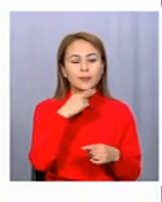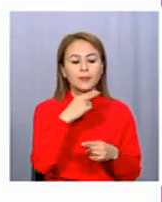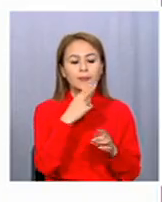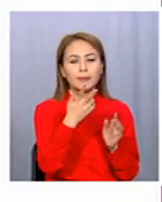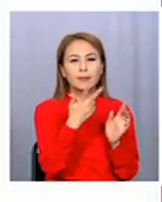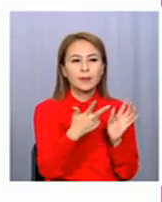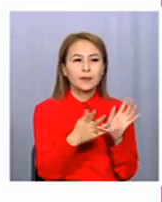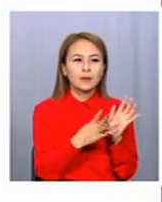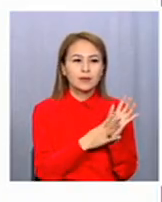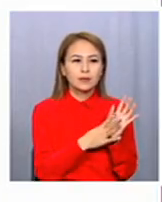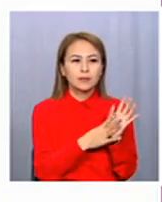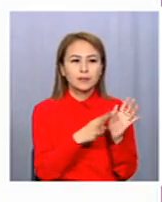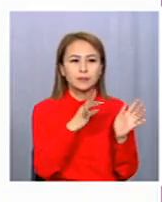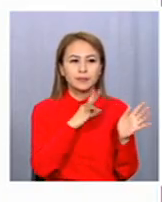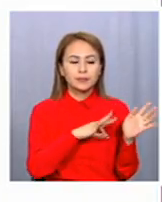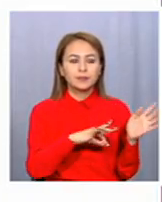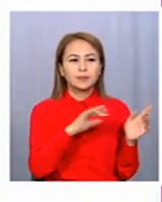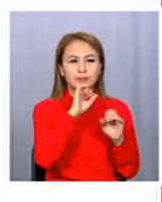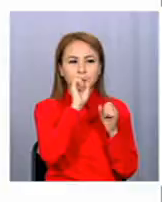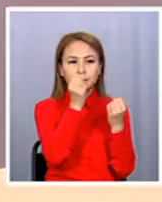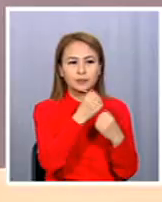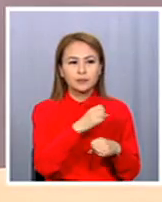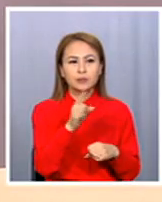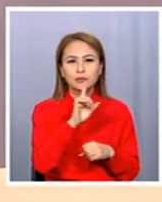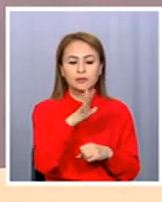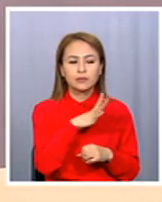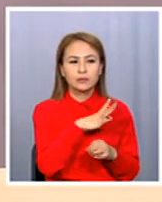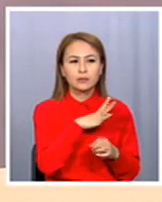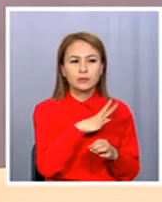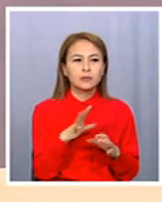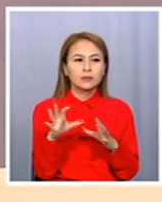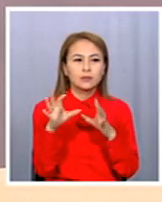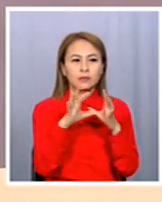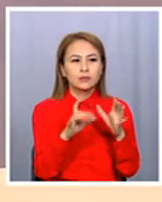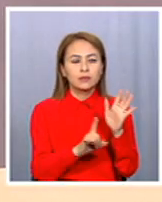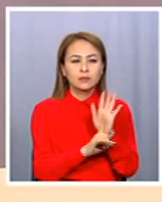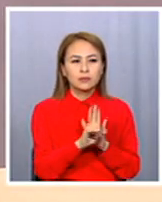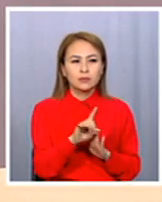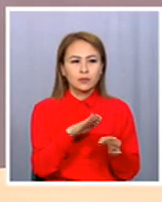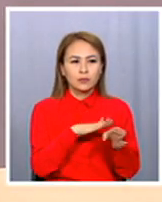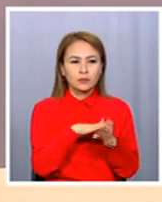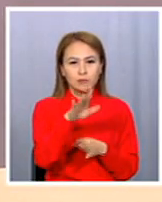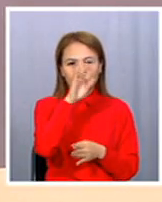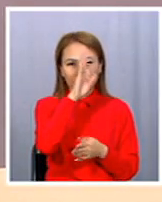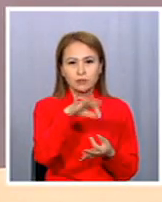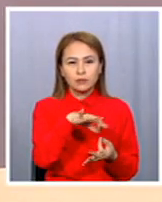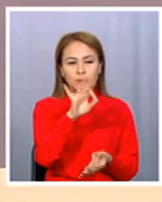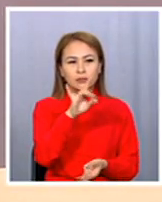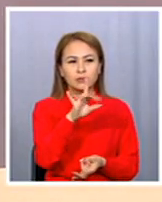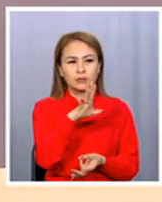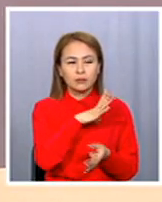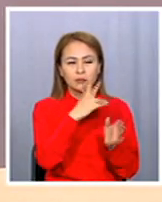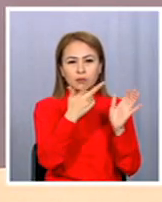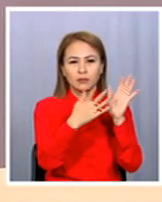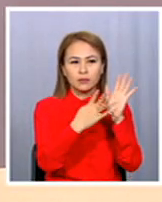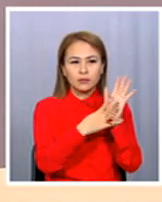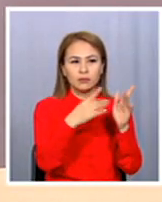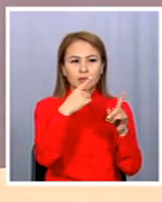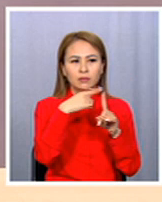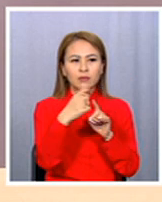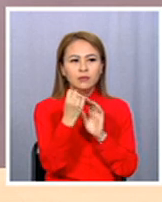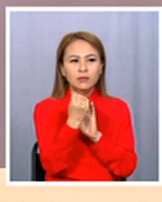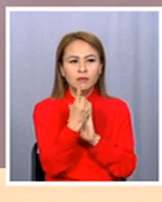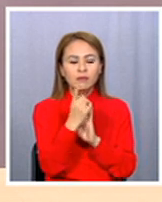аударайық. Тиімді әрі жылдам есептеу үшін дөңгелек сан шығатындай жақшаның ішіне 39 бен 11 санын